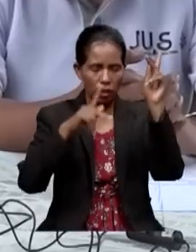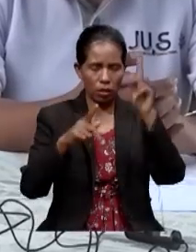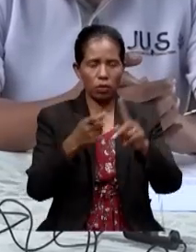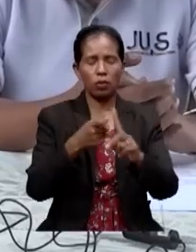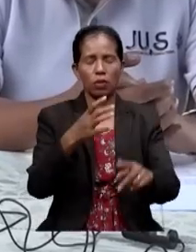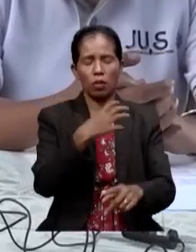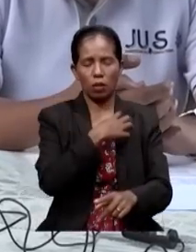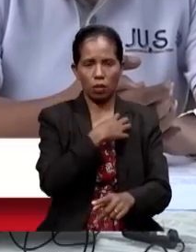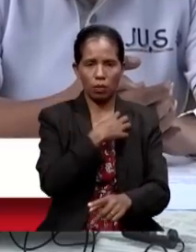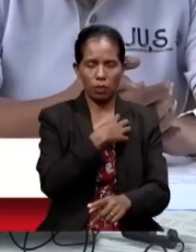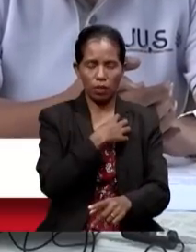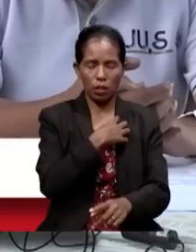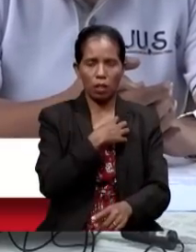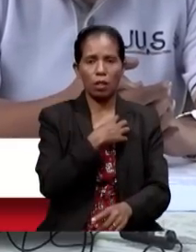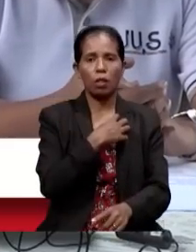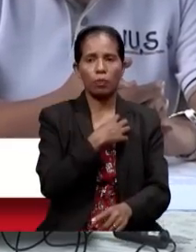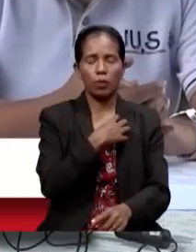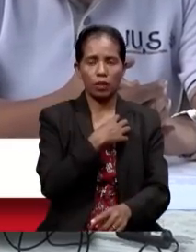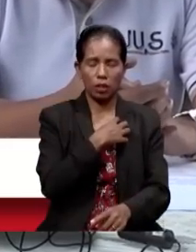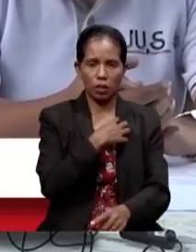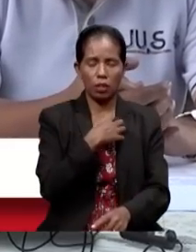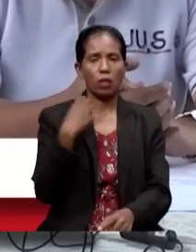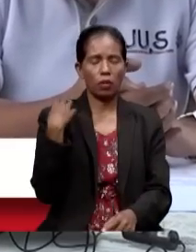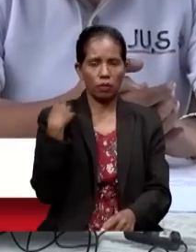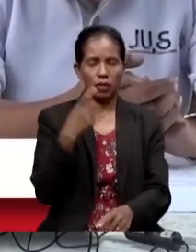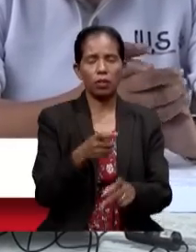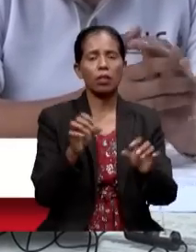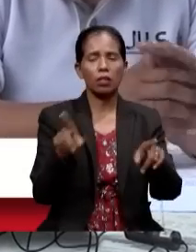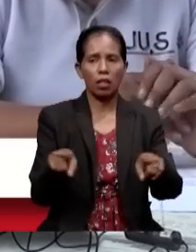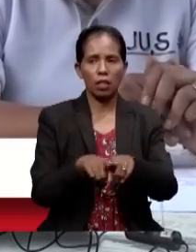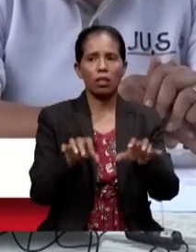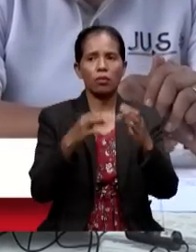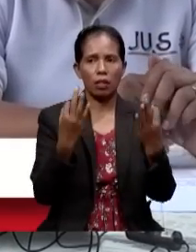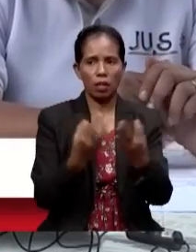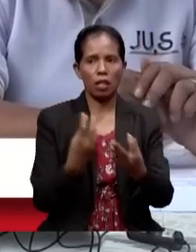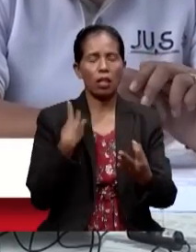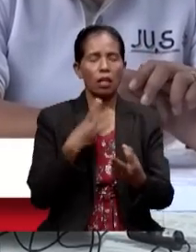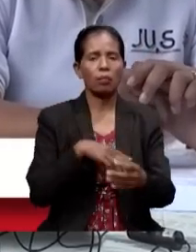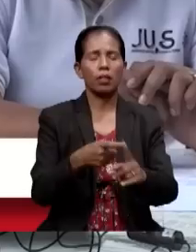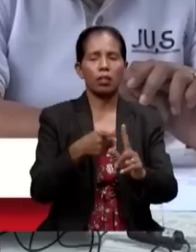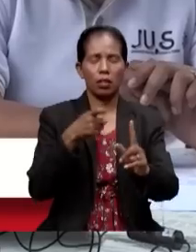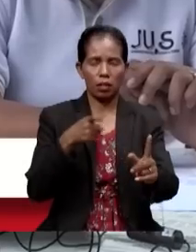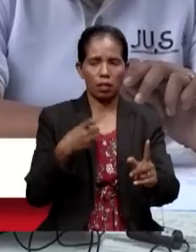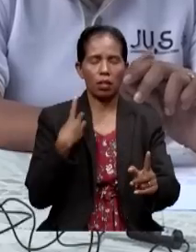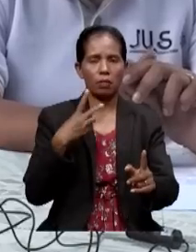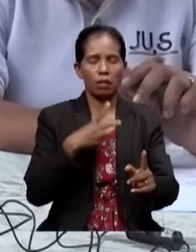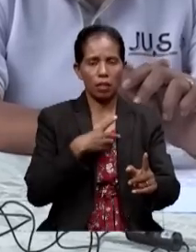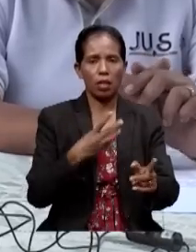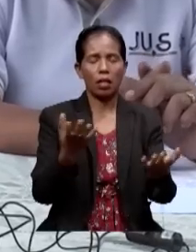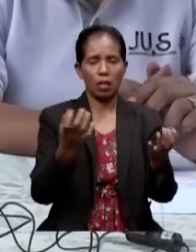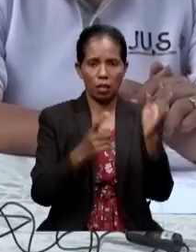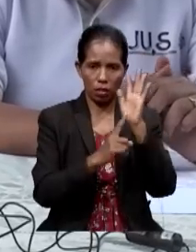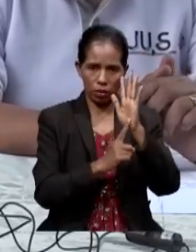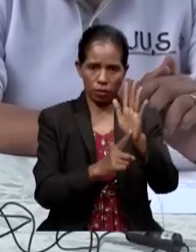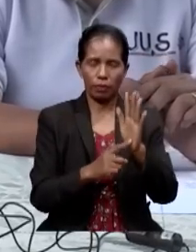kolinyang Hanesan familia no aling husi Zue Bernardo ami ia pontus hirak nebe ami kahakar kato.